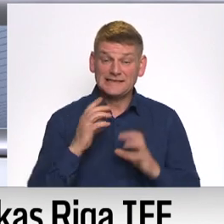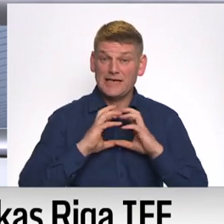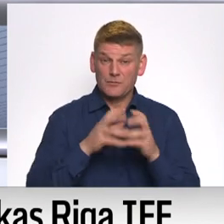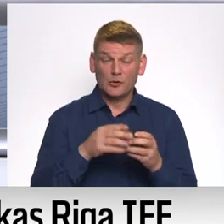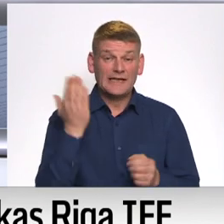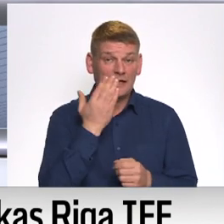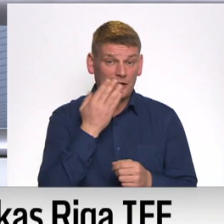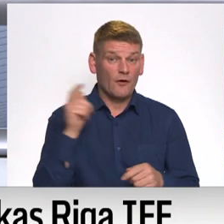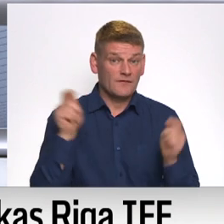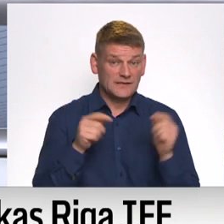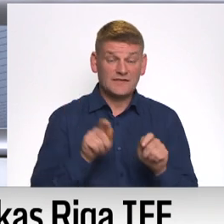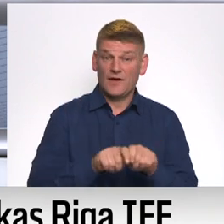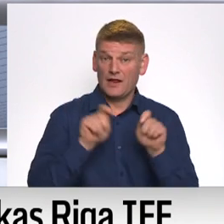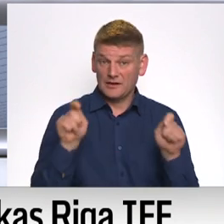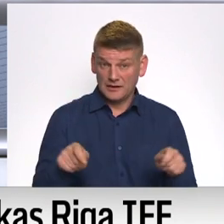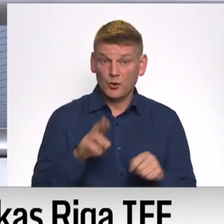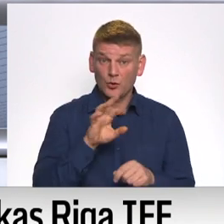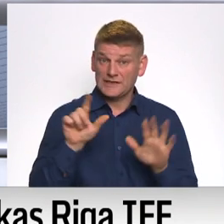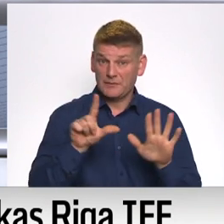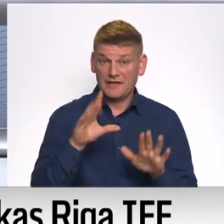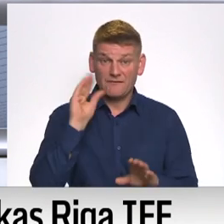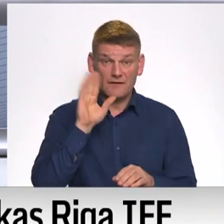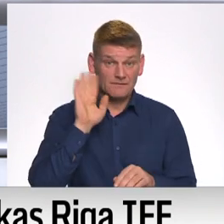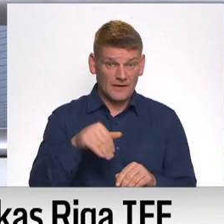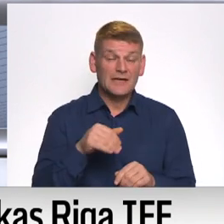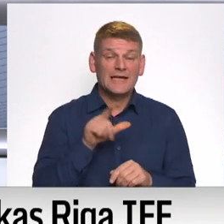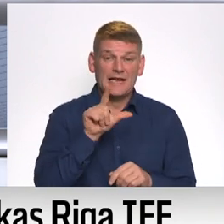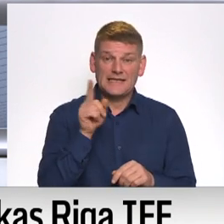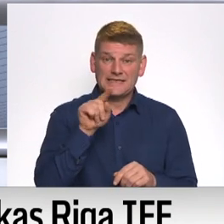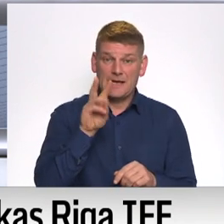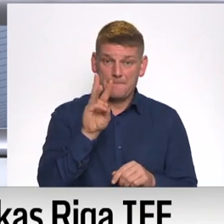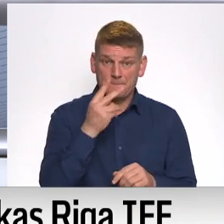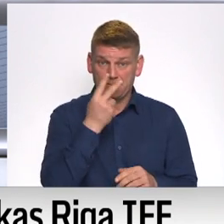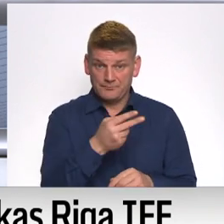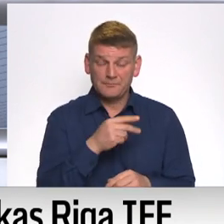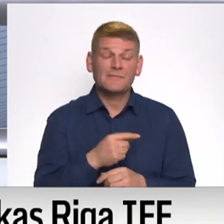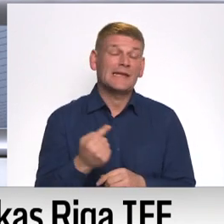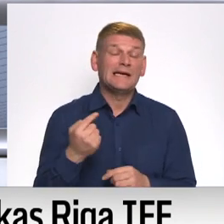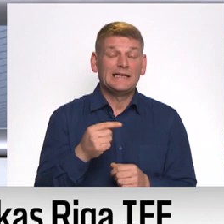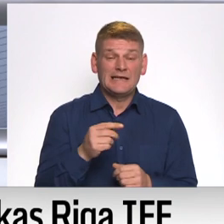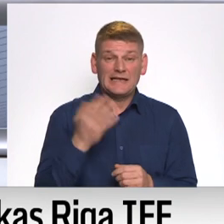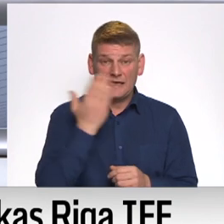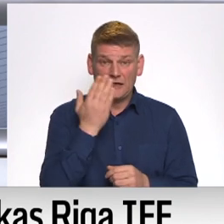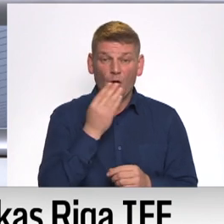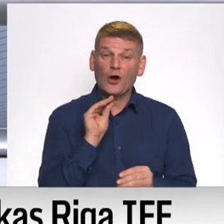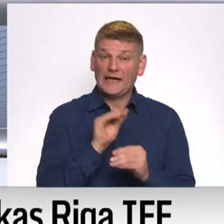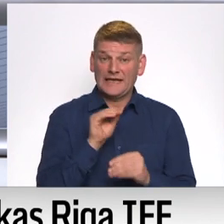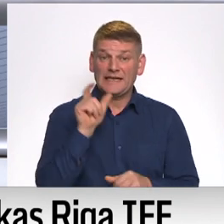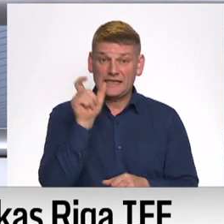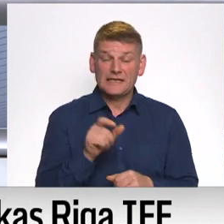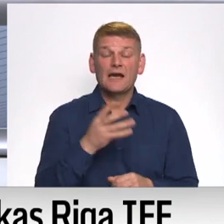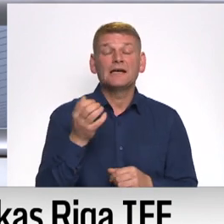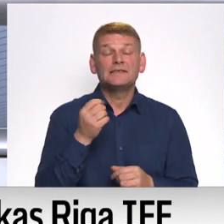starptautiskā kinofestivāla atklāšanai no 7. Vakarā varat portālā LSM. Kinokritiķe Daira Āboliņa sarunāsies ar Latvijas